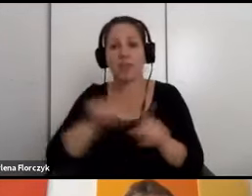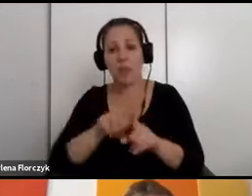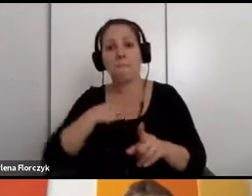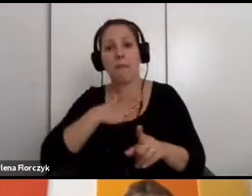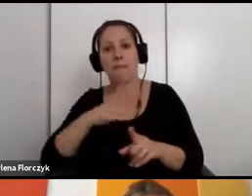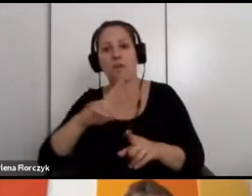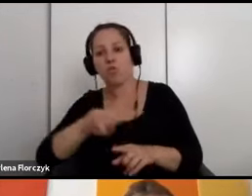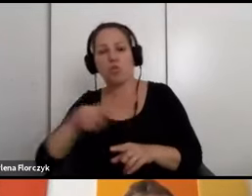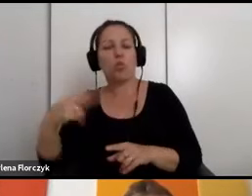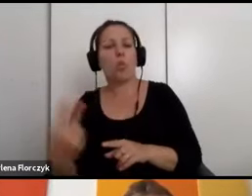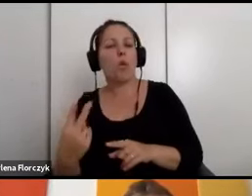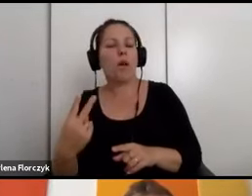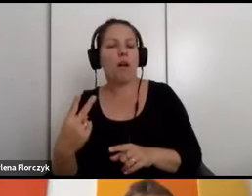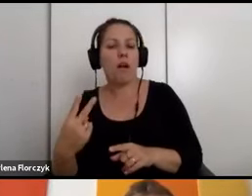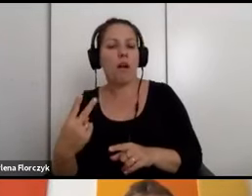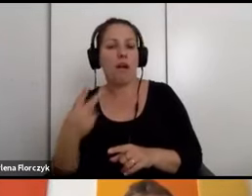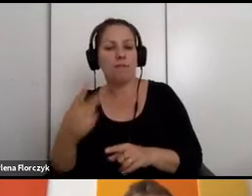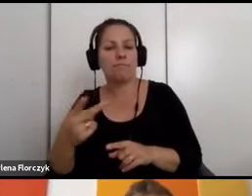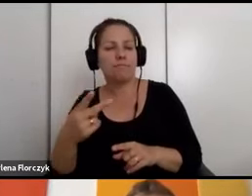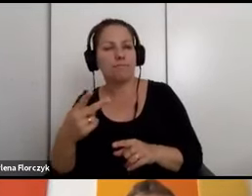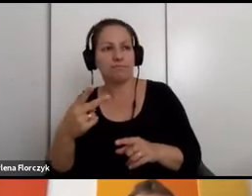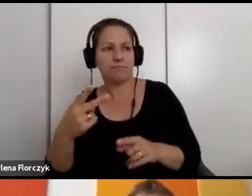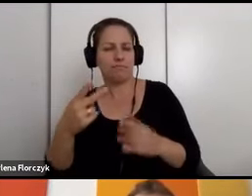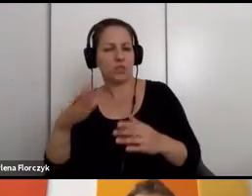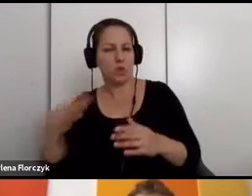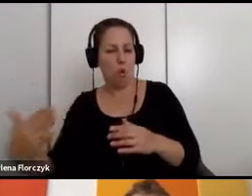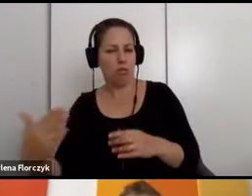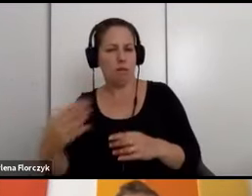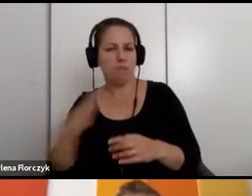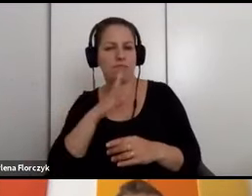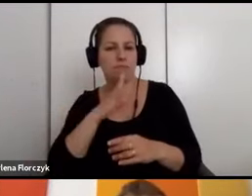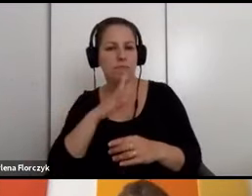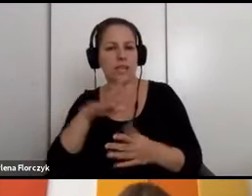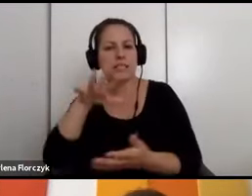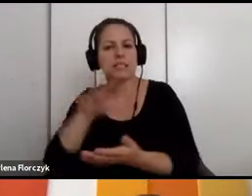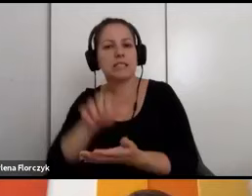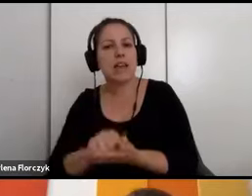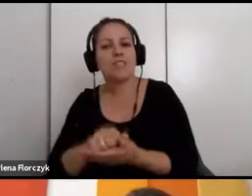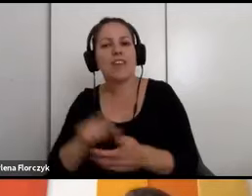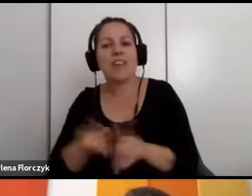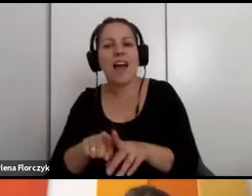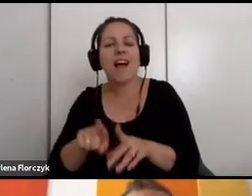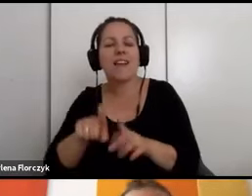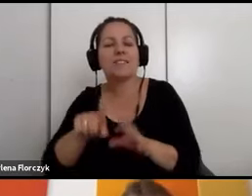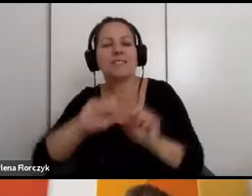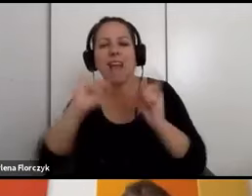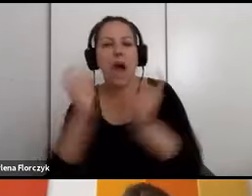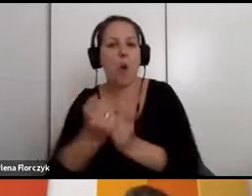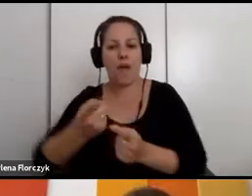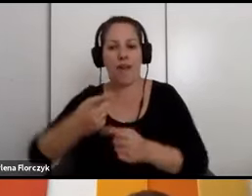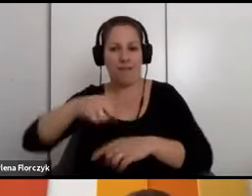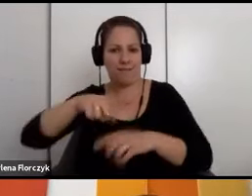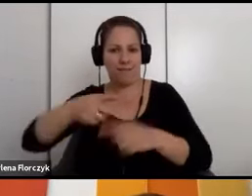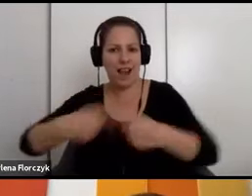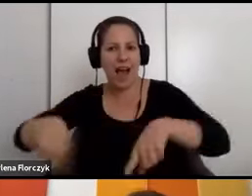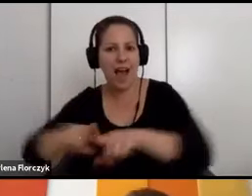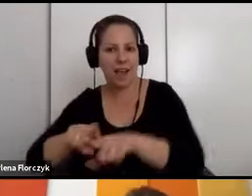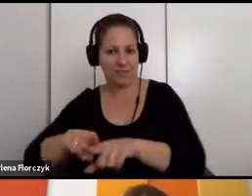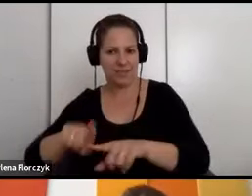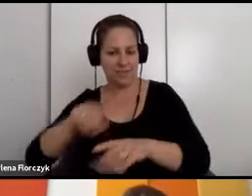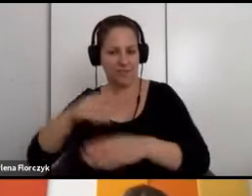drugą tego medalu stronę, czyli zajęcia dla całych klas na przykład teatralne, których wcześniej nie było.